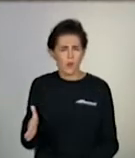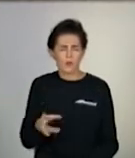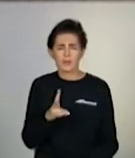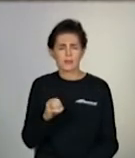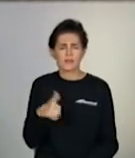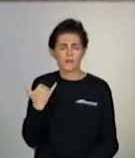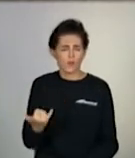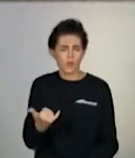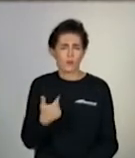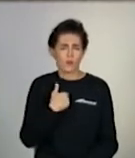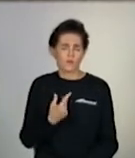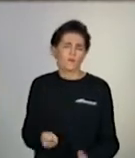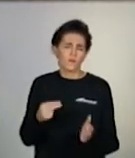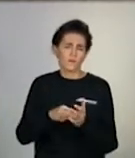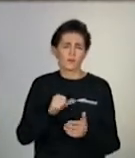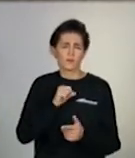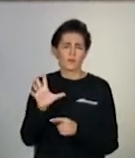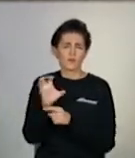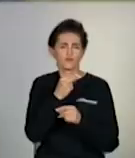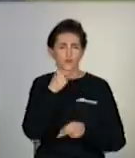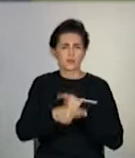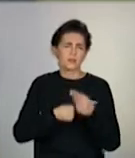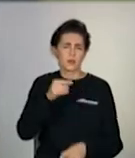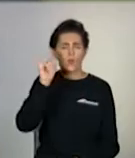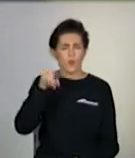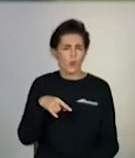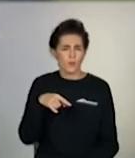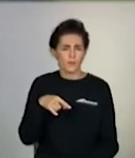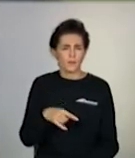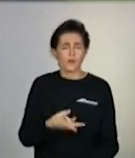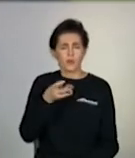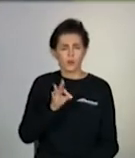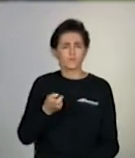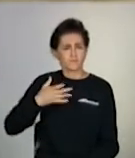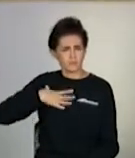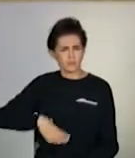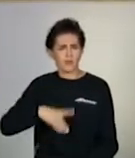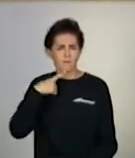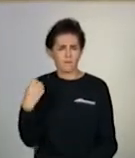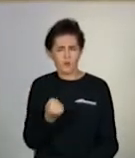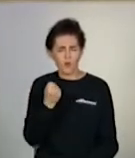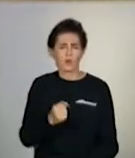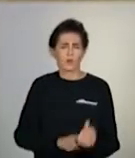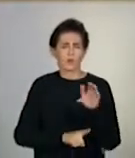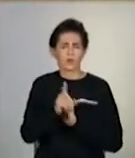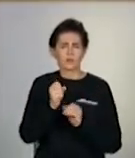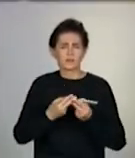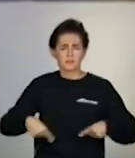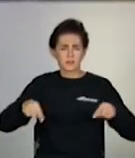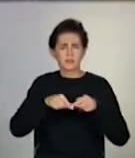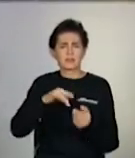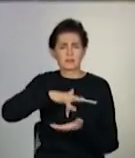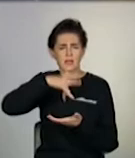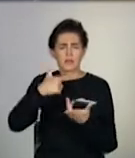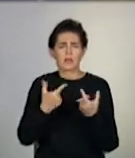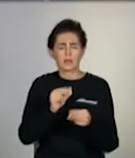сьогодні, я вставала і фотографувала те, що бачила через вікно. Але сил вистачило. Зараз Альона очолює мовний центр, де навчає